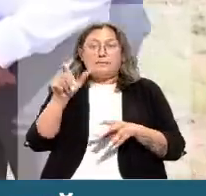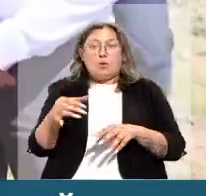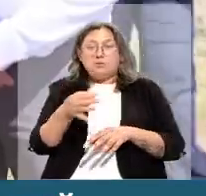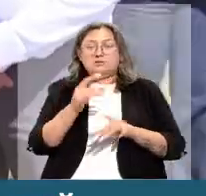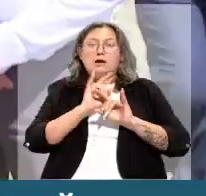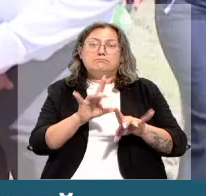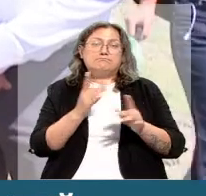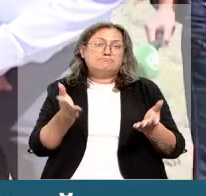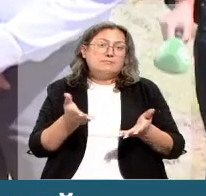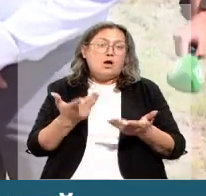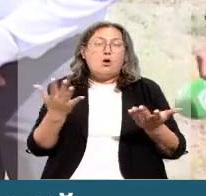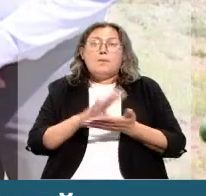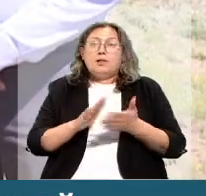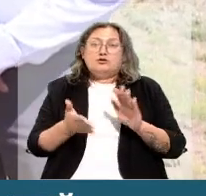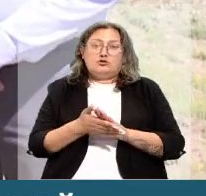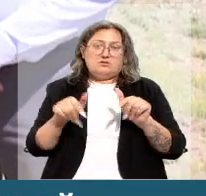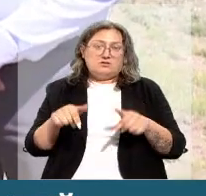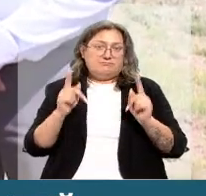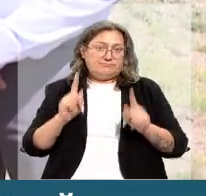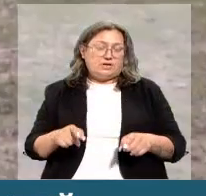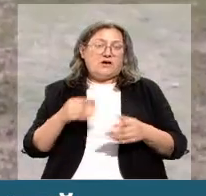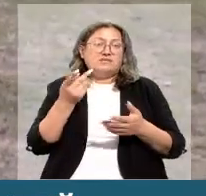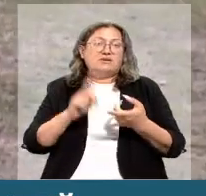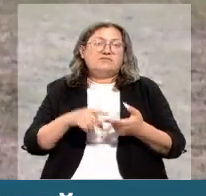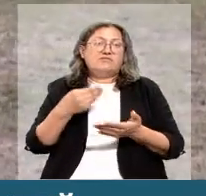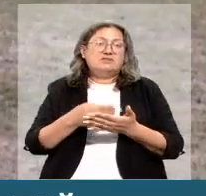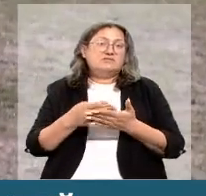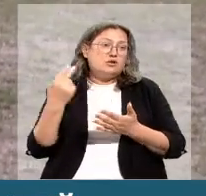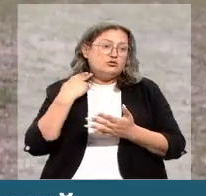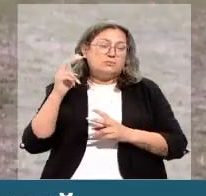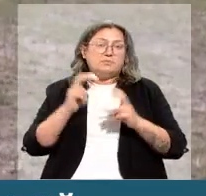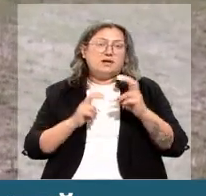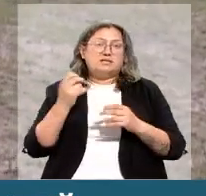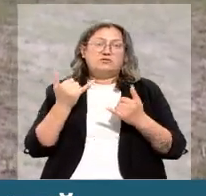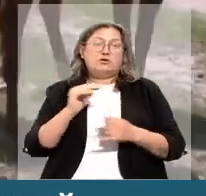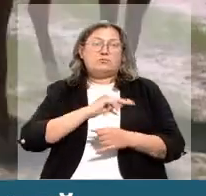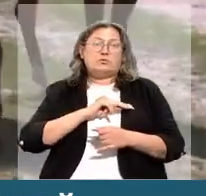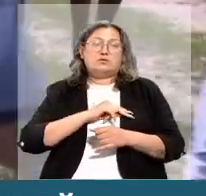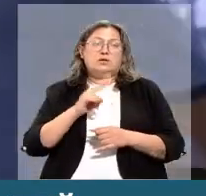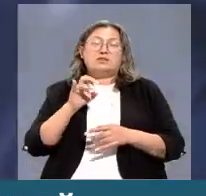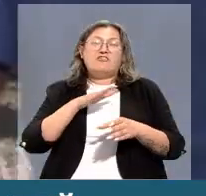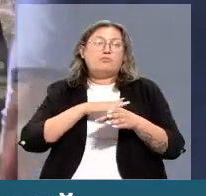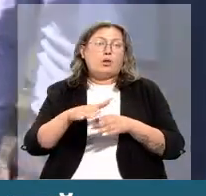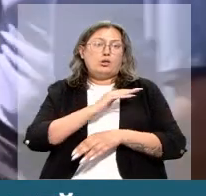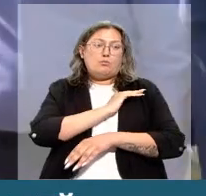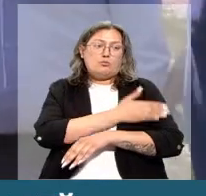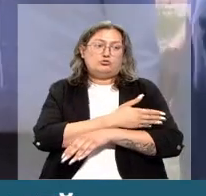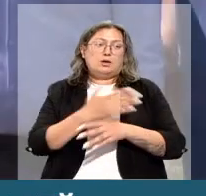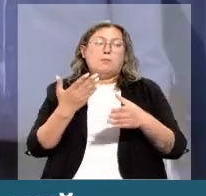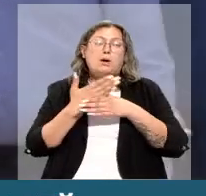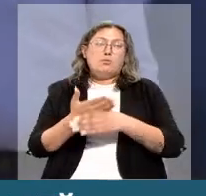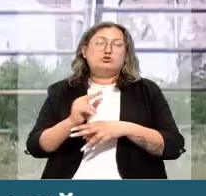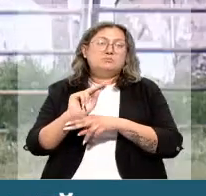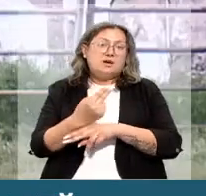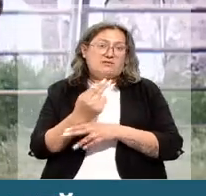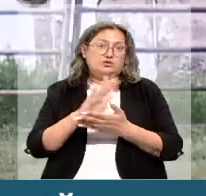области докладывают о реальном положении дел. Ввиду финансовой задолженности предприятие сегодня работает не в полную мощь. Помочь